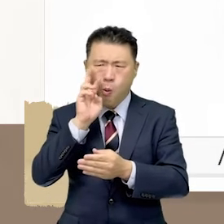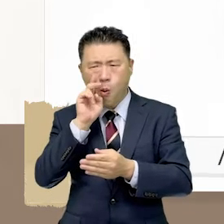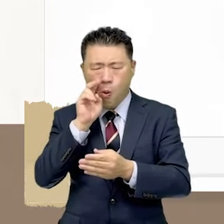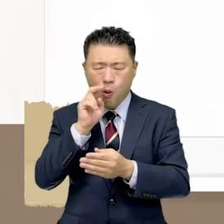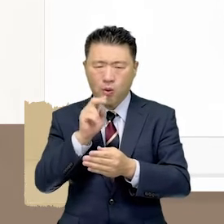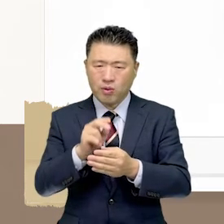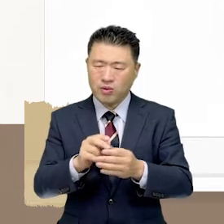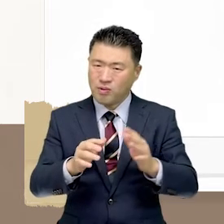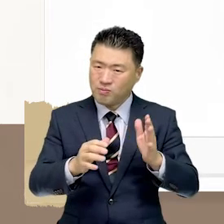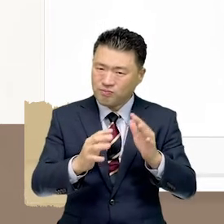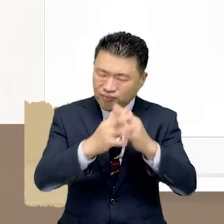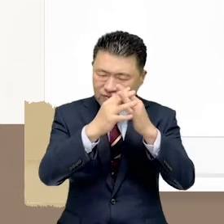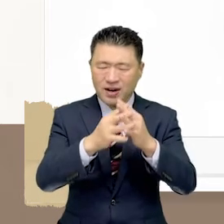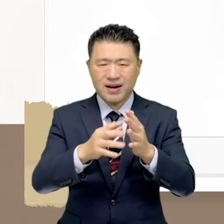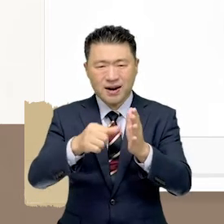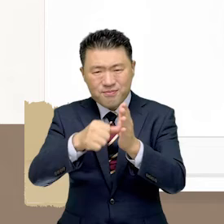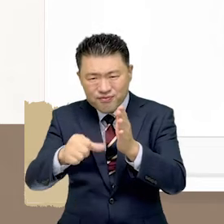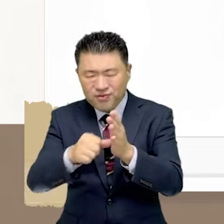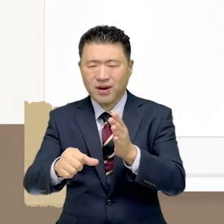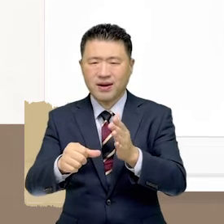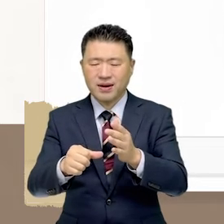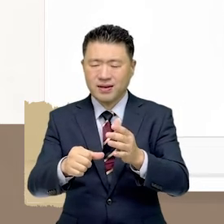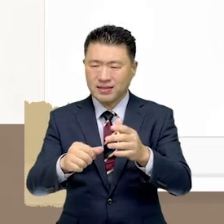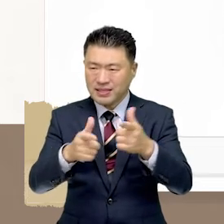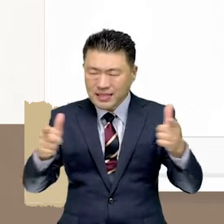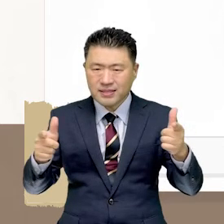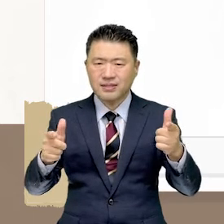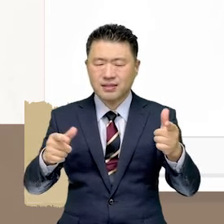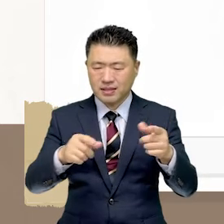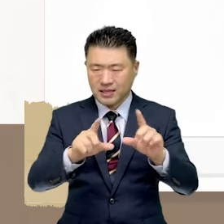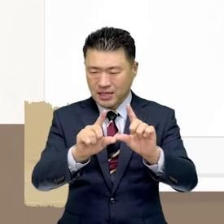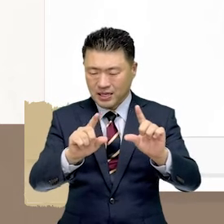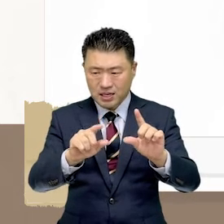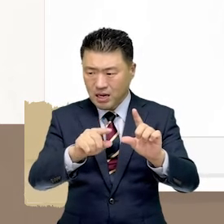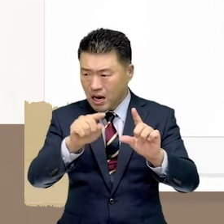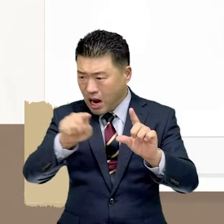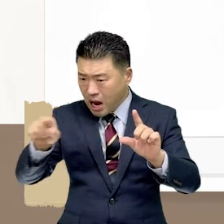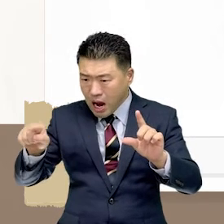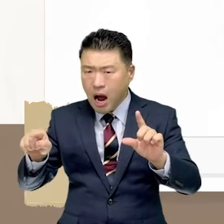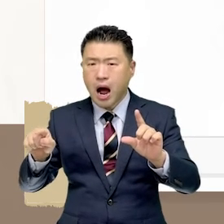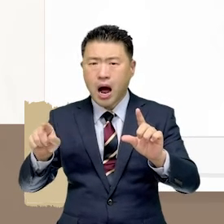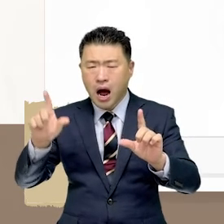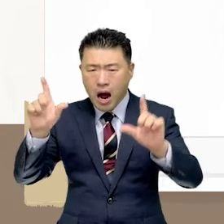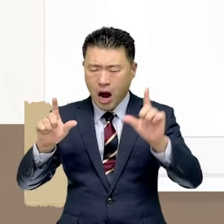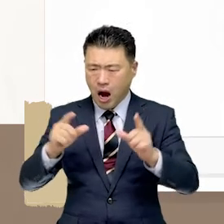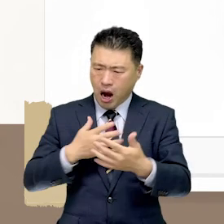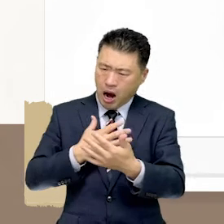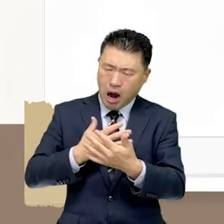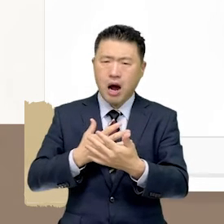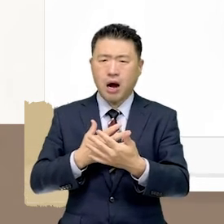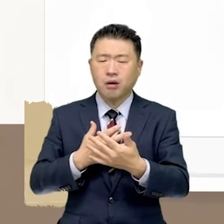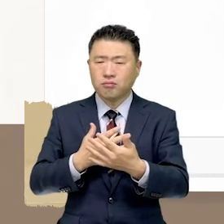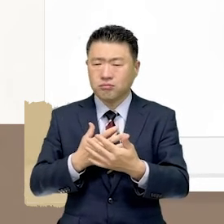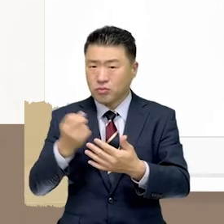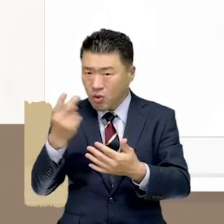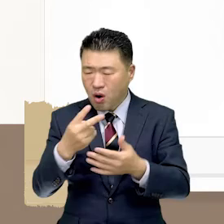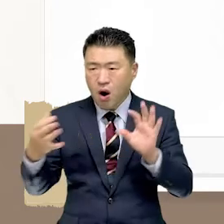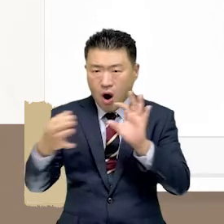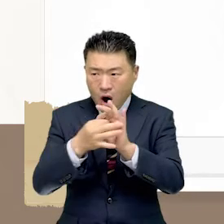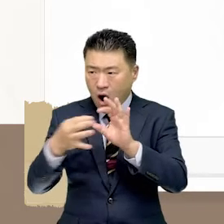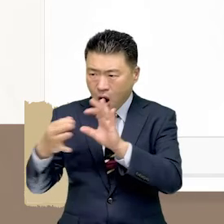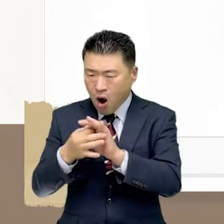건설물, 기계, 장치, 재료, 불안전한 행동 등의 생산활동과 관련된 모든